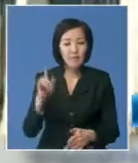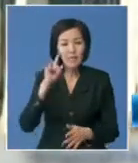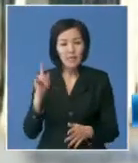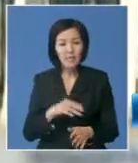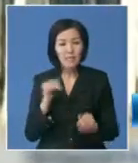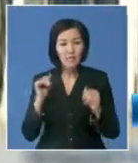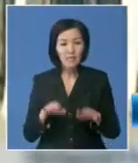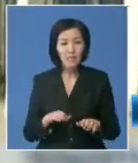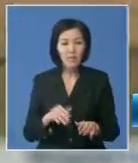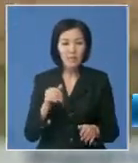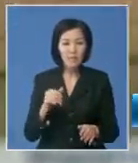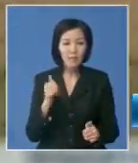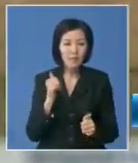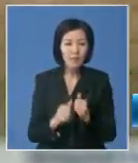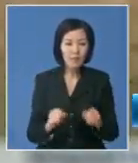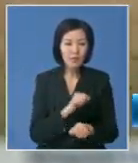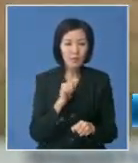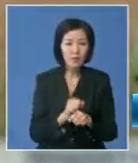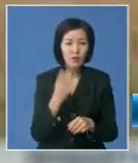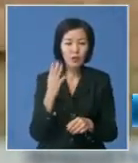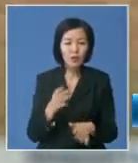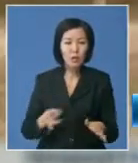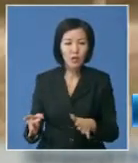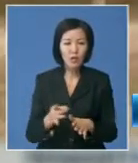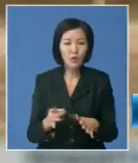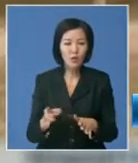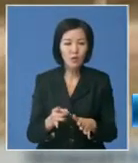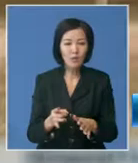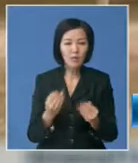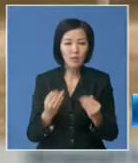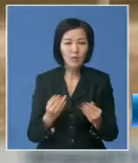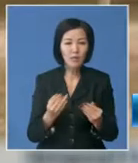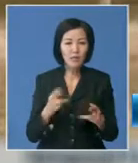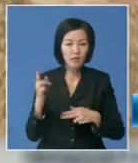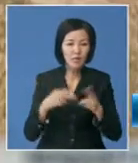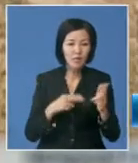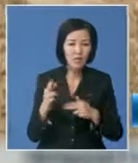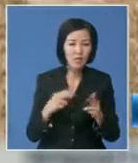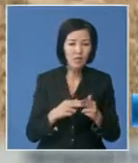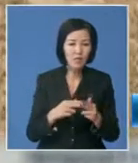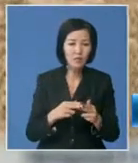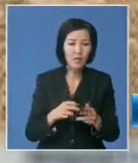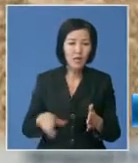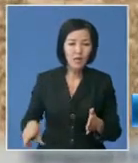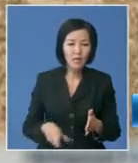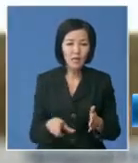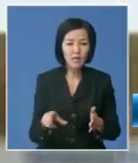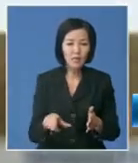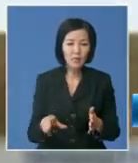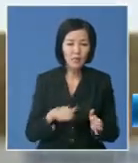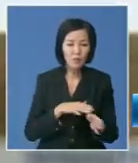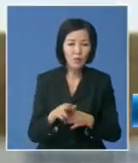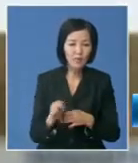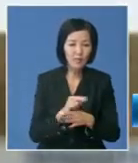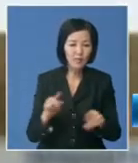бесперебойным водоснабжением 4 южных районов здесь совершается реконструкция пировать чижинского канала с полным восстановлением